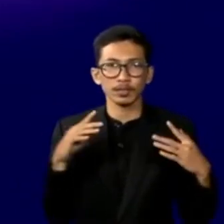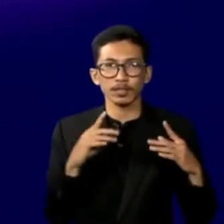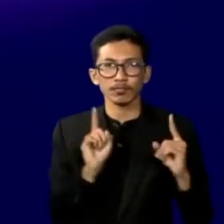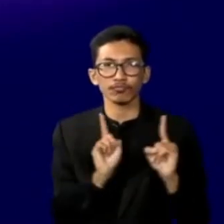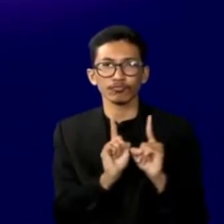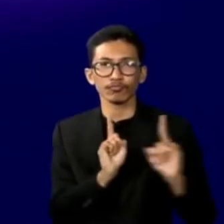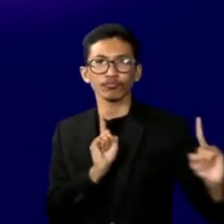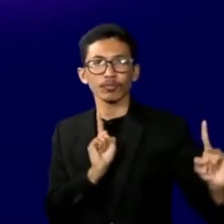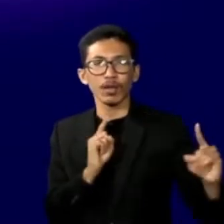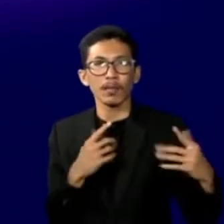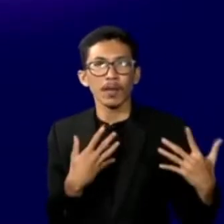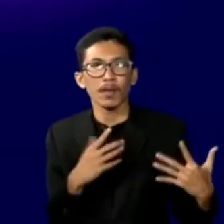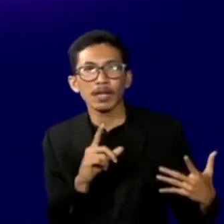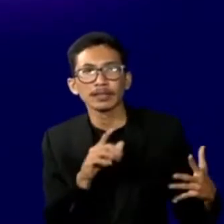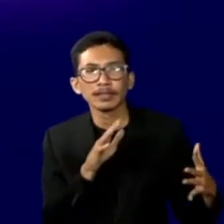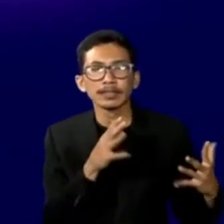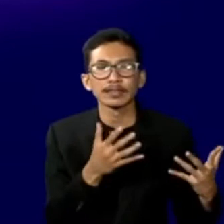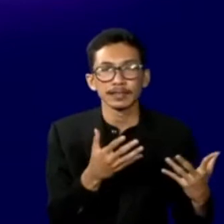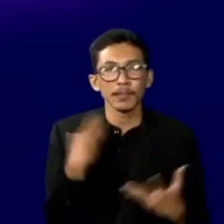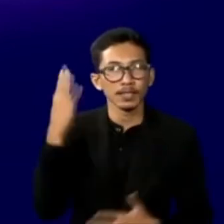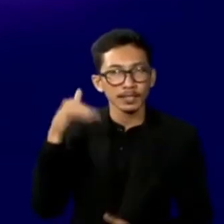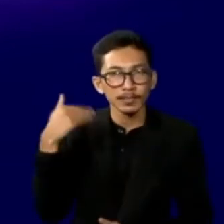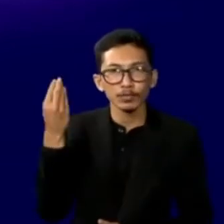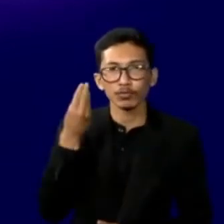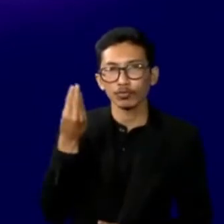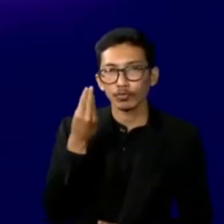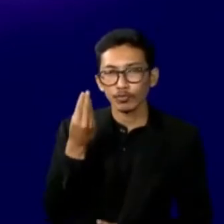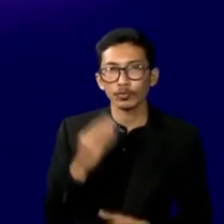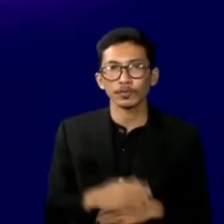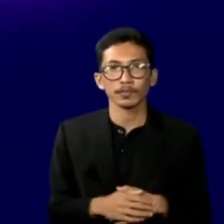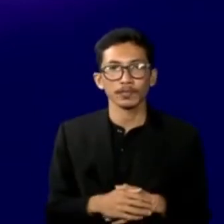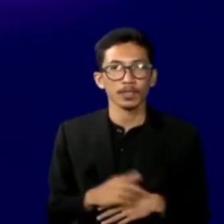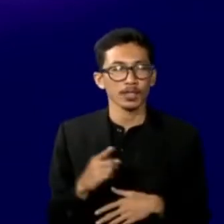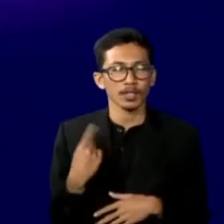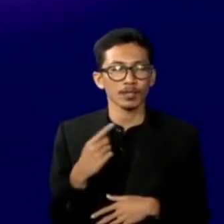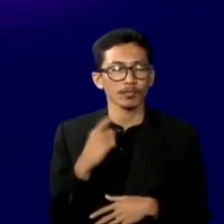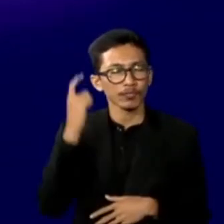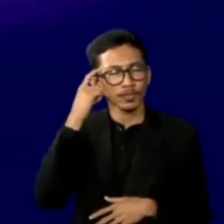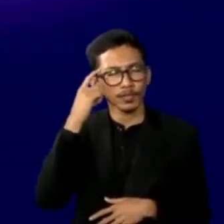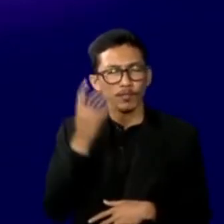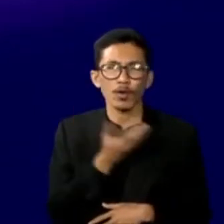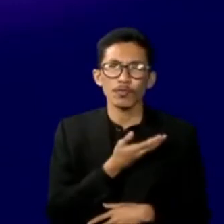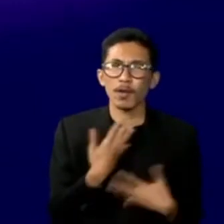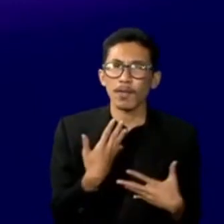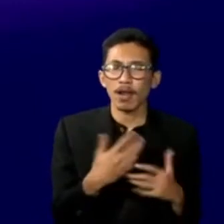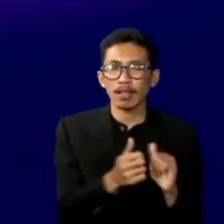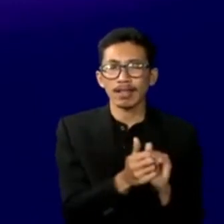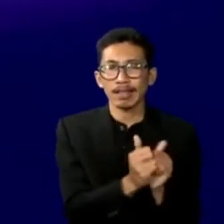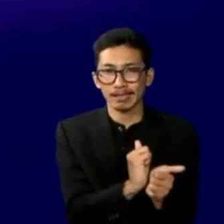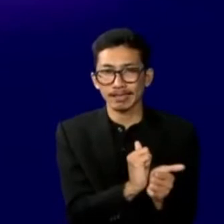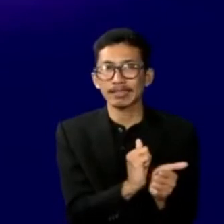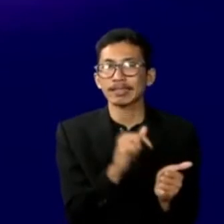nah ini yang saya pikir Artinya kita perlu memikirkan cara bagaimana supaya tes